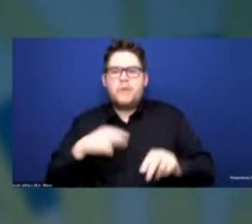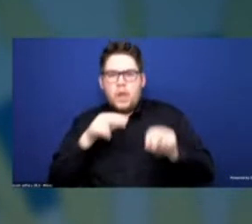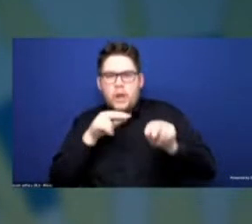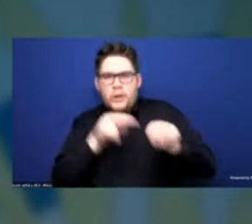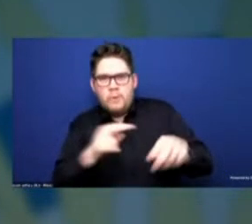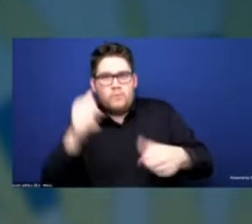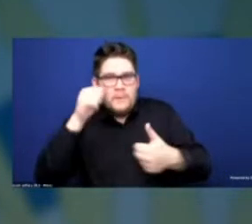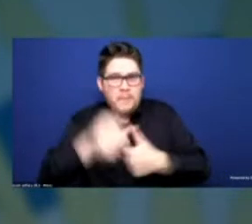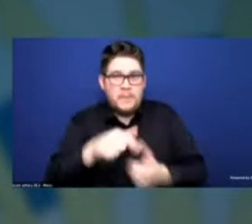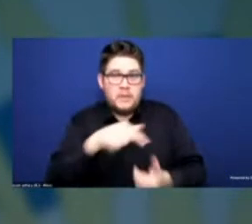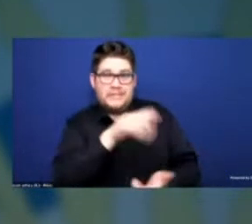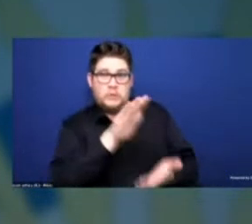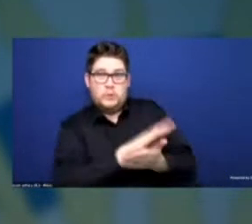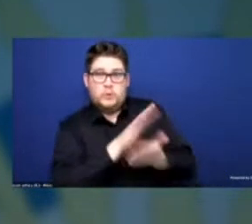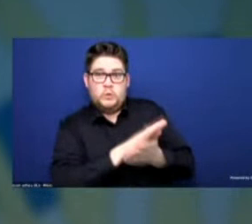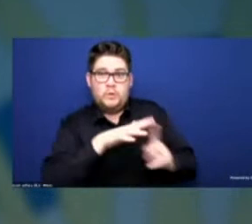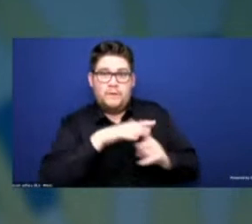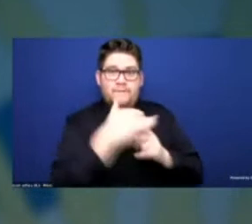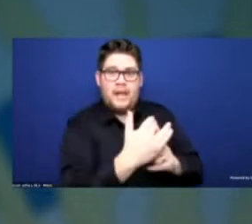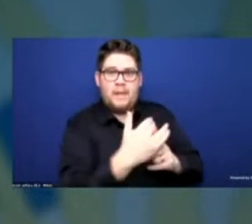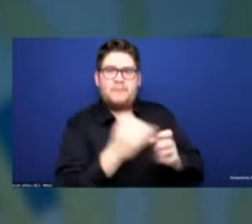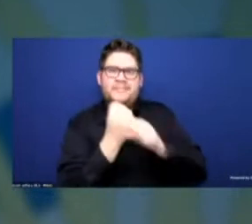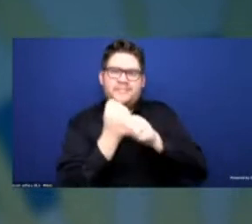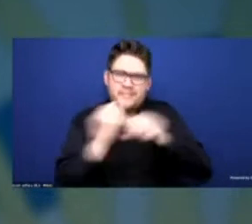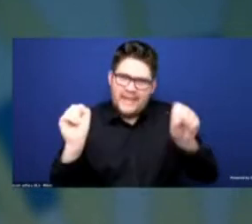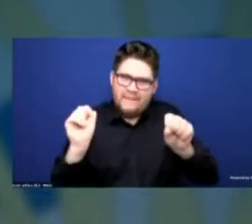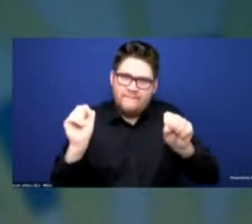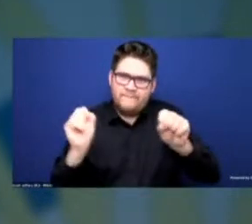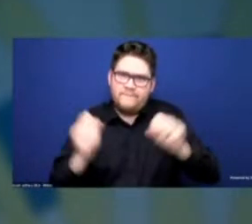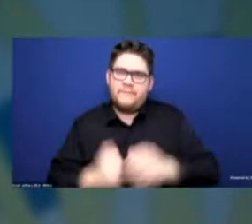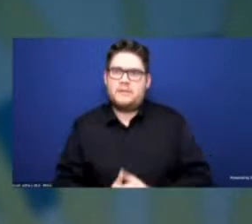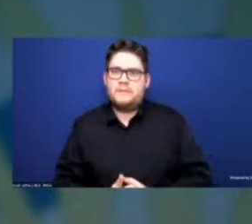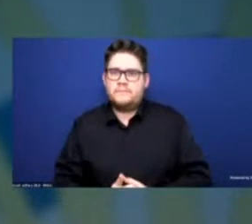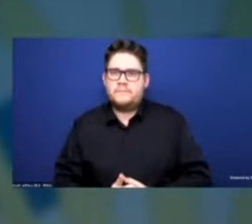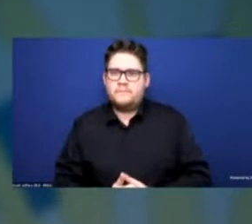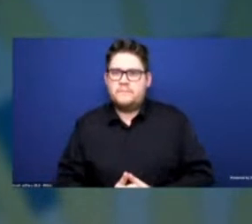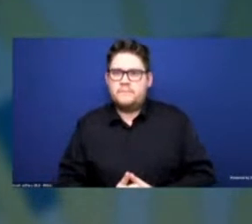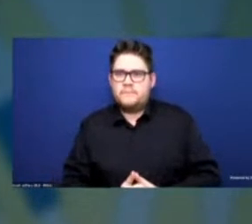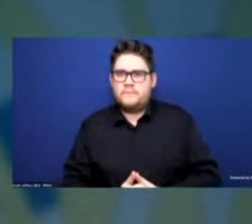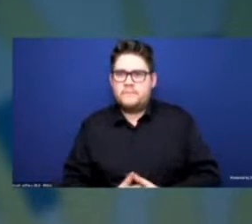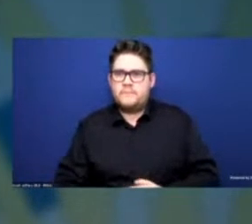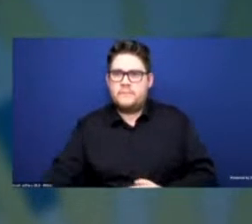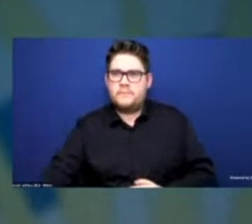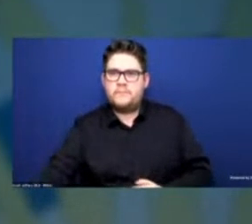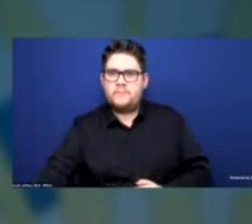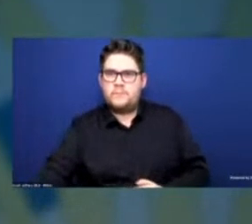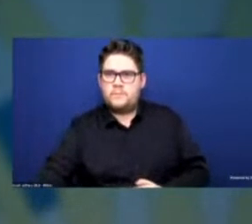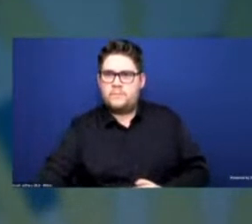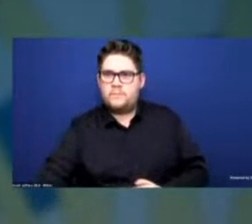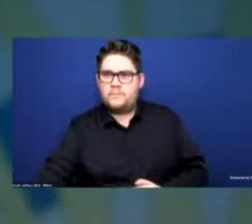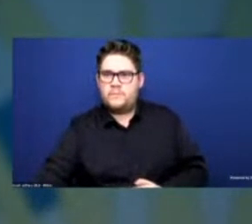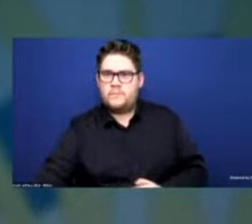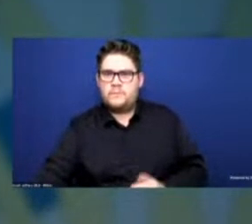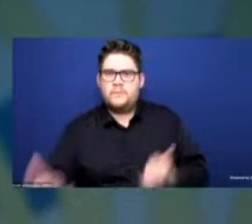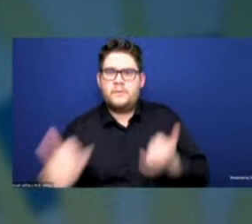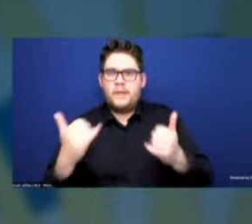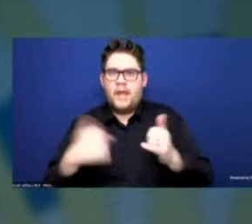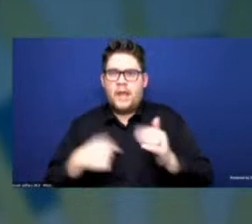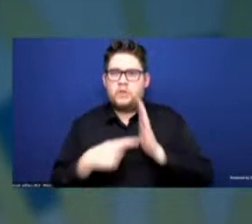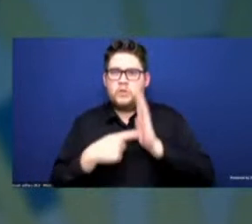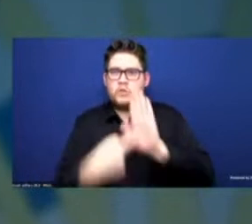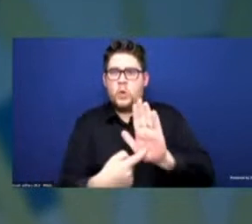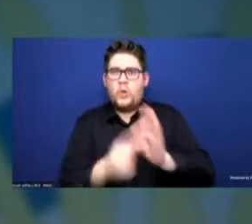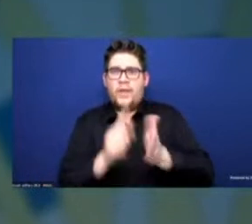Finally, I want to update on where we are with a modeling that we looked 那么 at 这 on 个 a 就是 weekly 模型 basis 分 to 析了 help us 啊。 understand